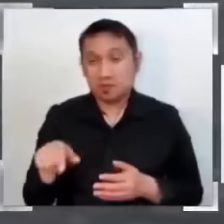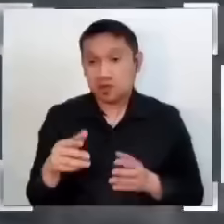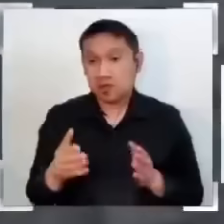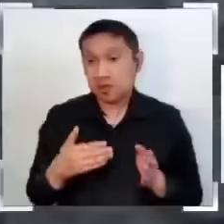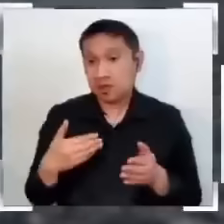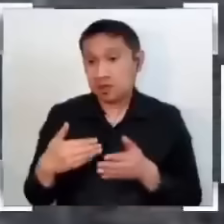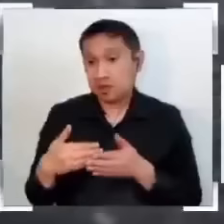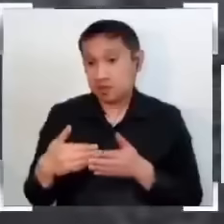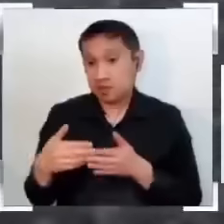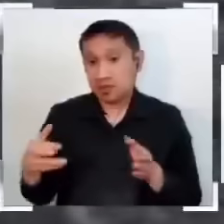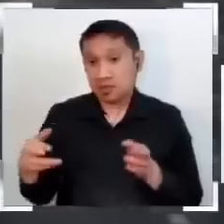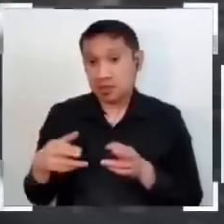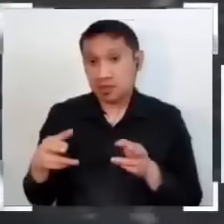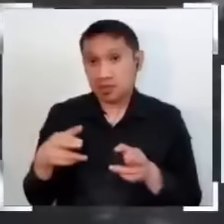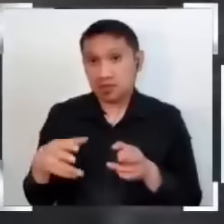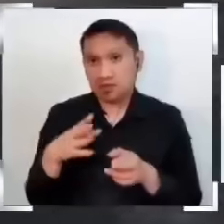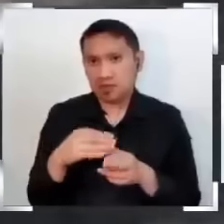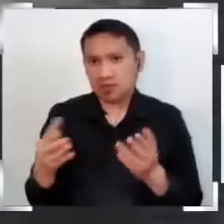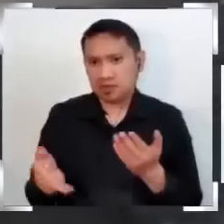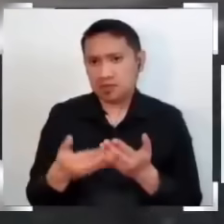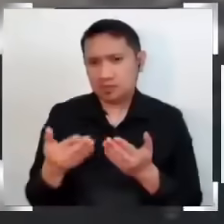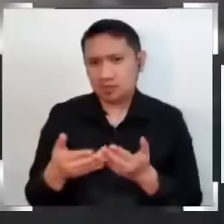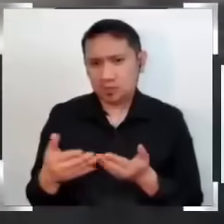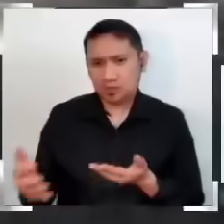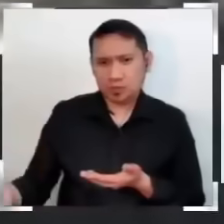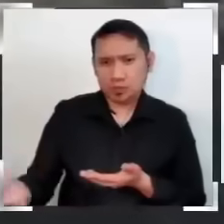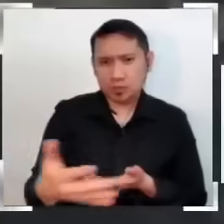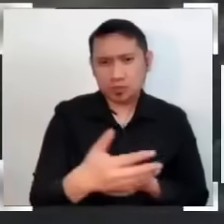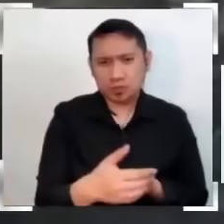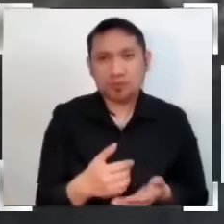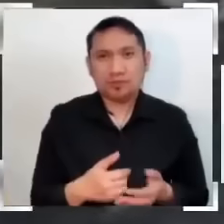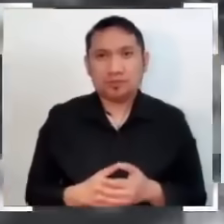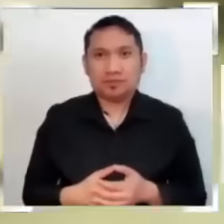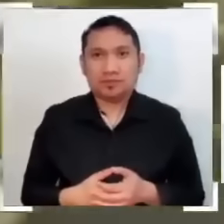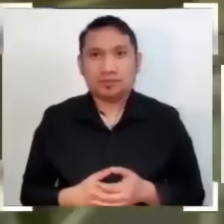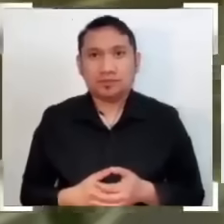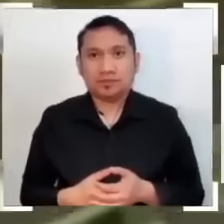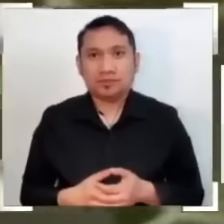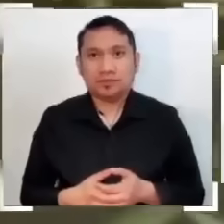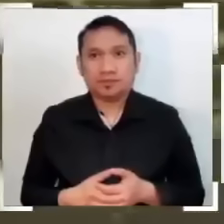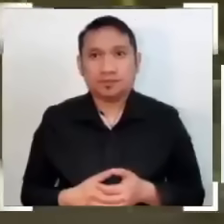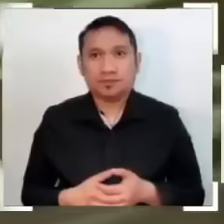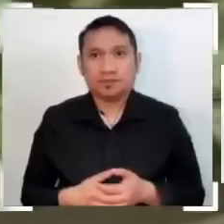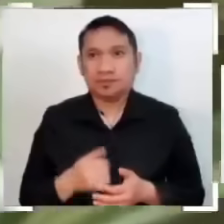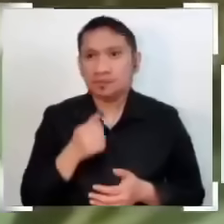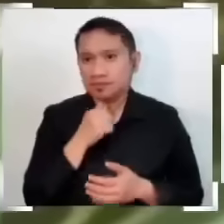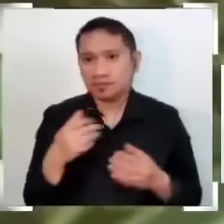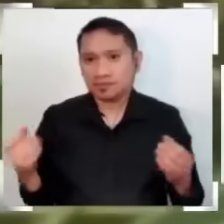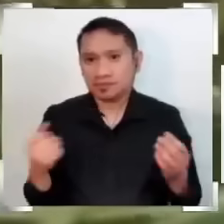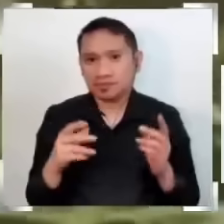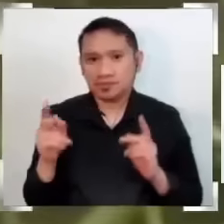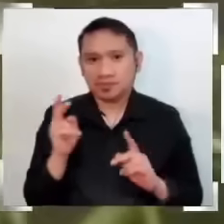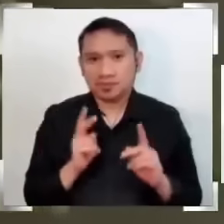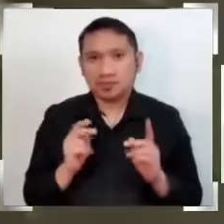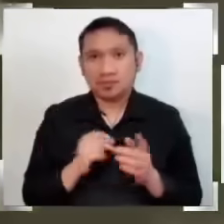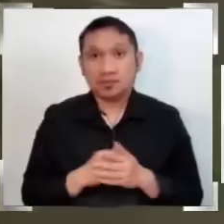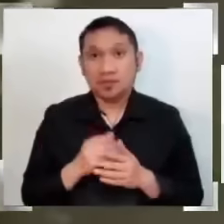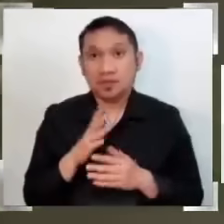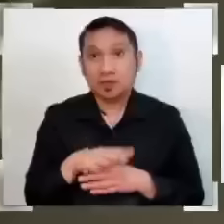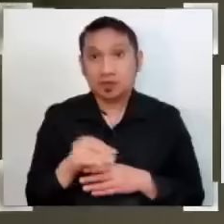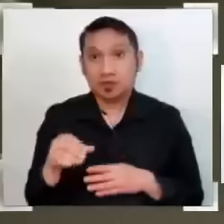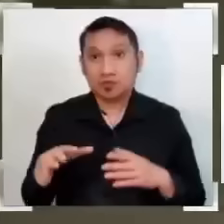kaya easy ang paglambat. Ayan, napakrabe, hindi sila takot sa tao. Tuwing humuhupa ang baha,